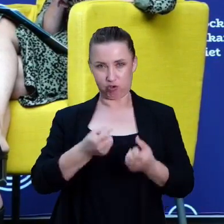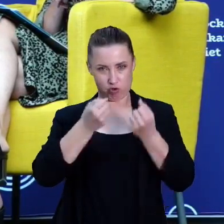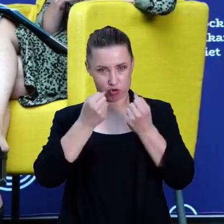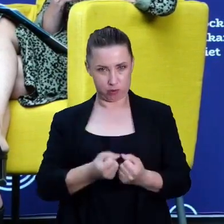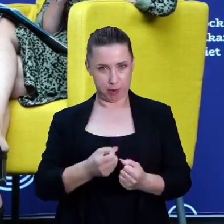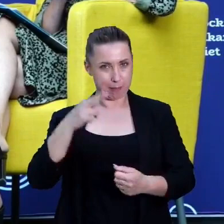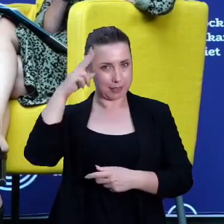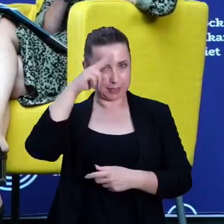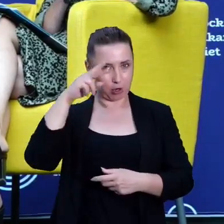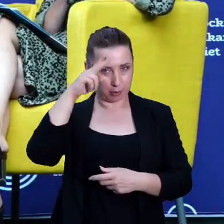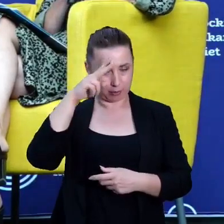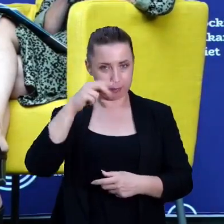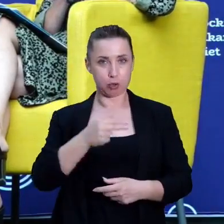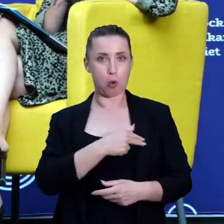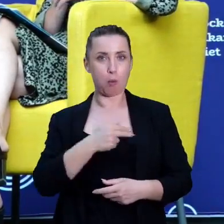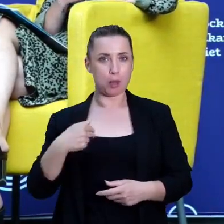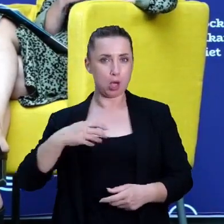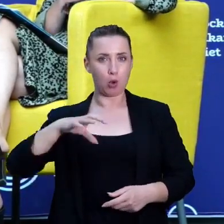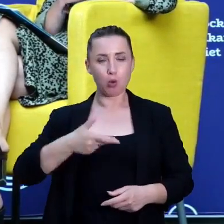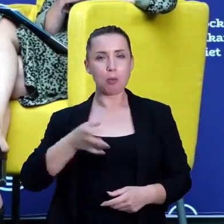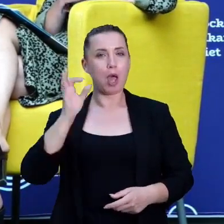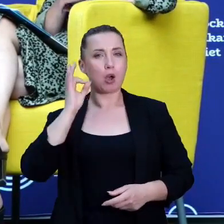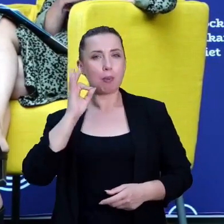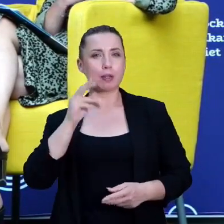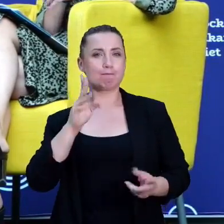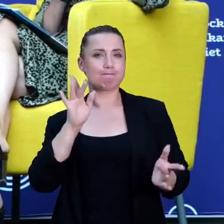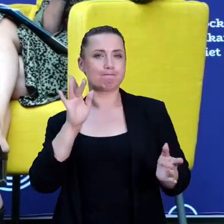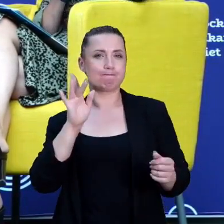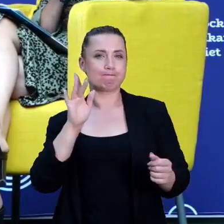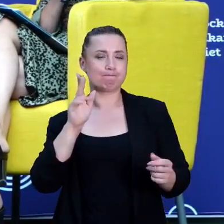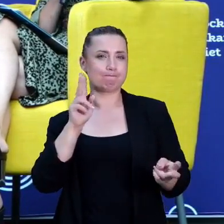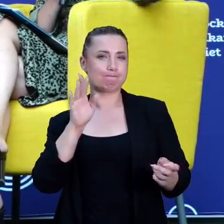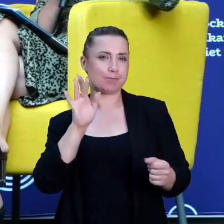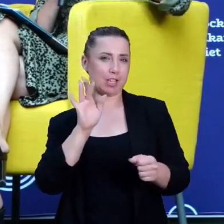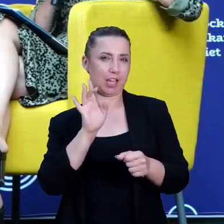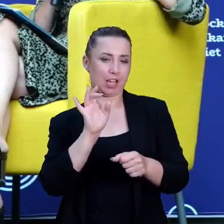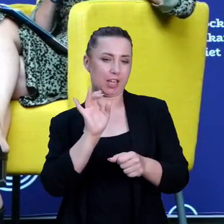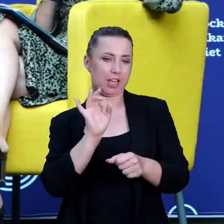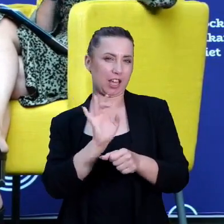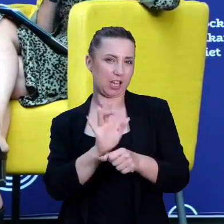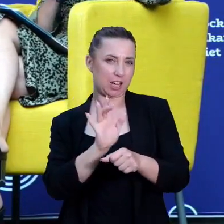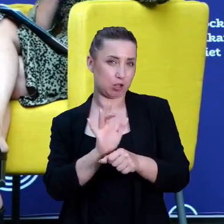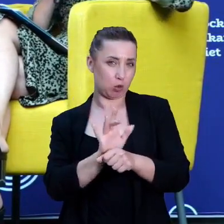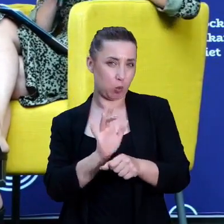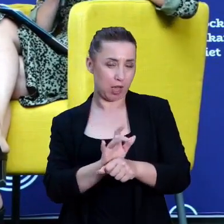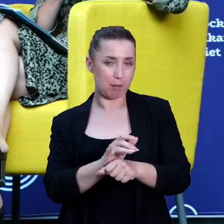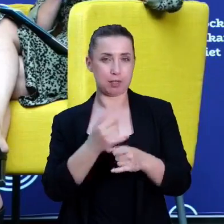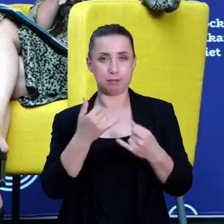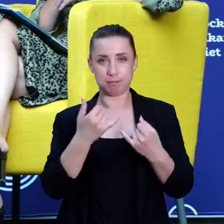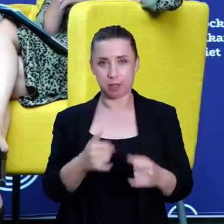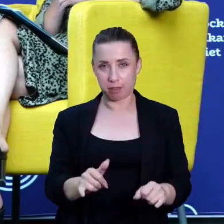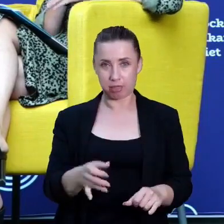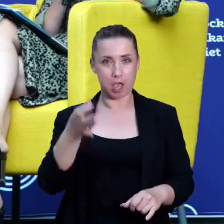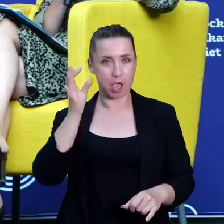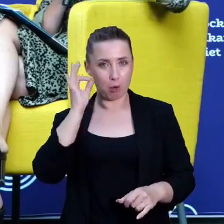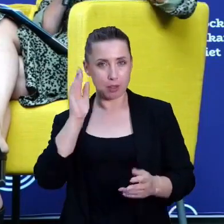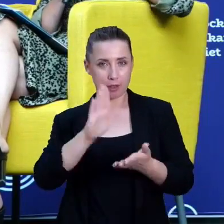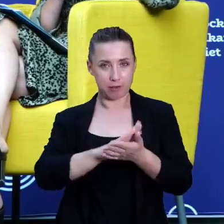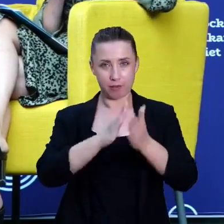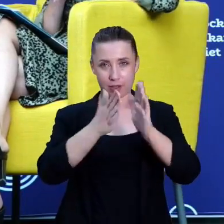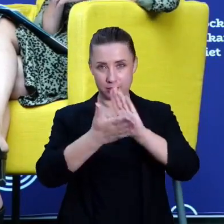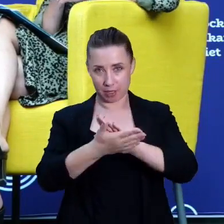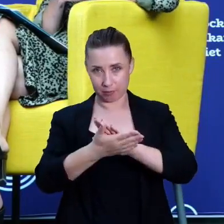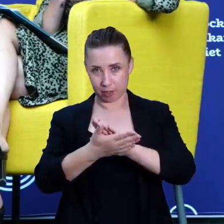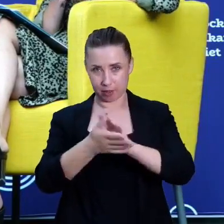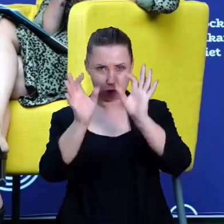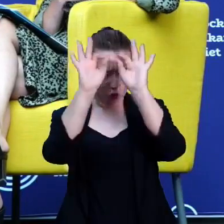i krytykujemy, tak, inne kobiety. Ja nie mówię, że panie to robią, tak, ale my, tak patrząc na jakby